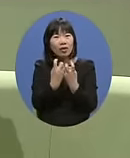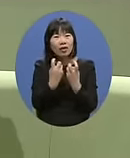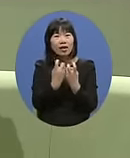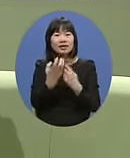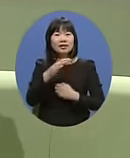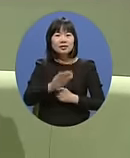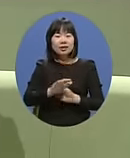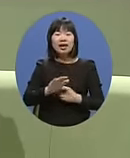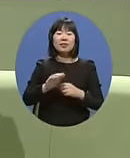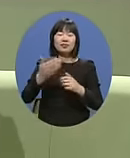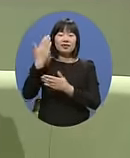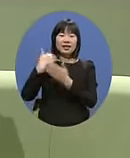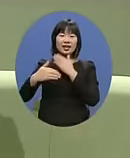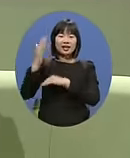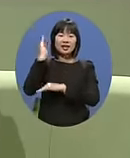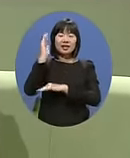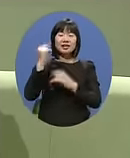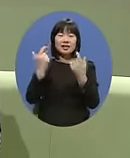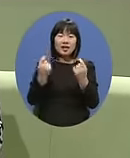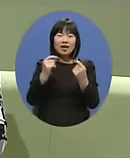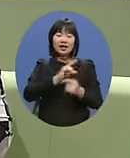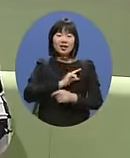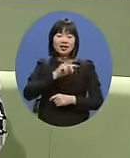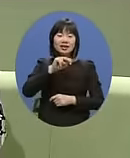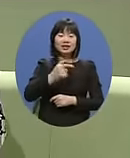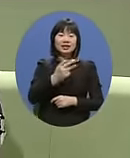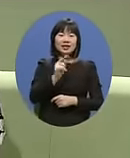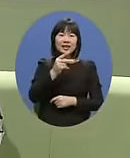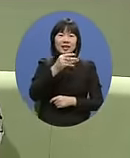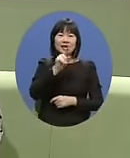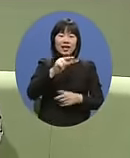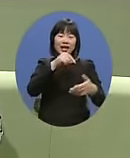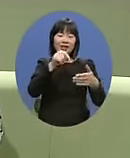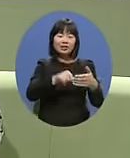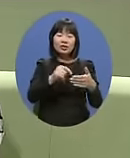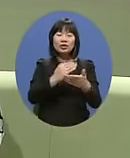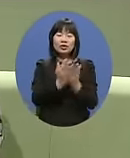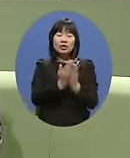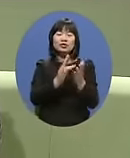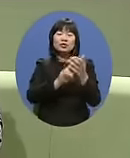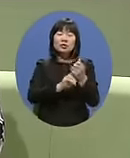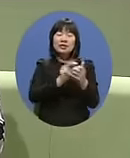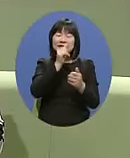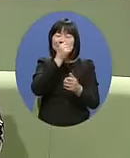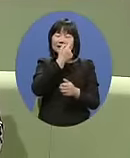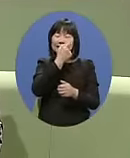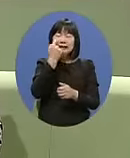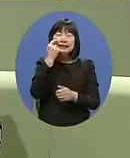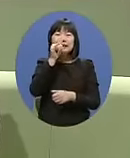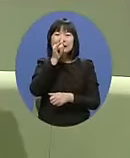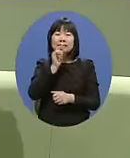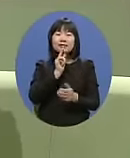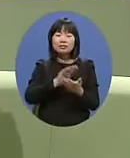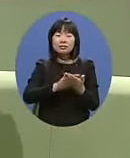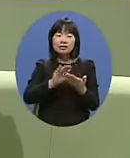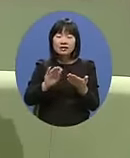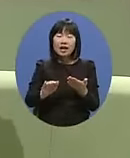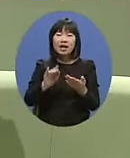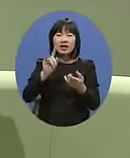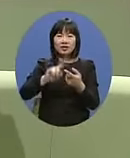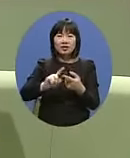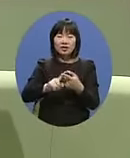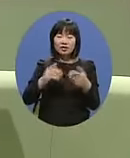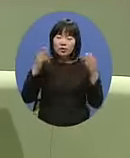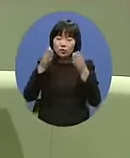그러하듯이 이 신데렐라 이야기도 상당히 많은 상징적인 의미가 좀 있습니다. 근데 그 많은 이야기 중에서 오늘은 어디에만 좀